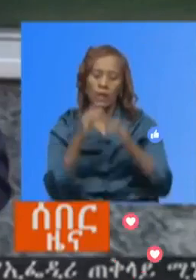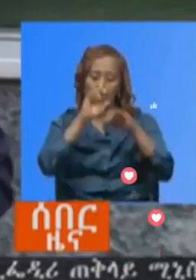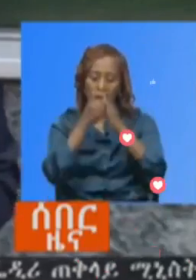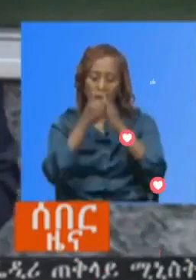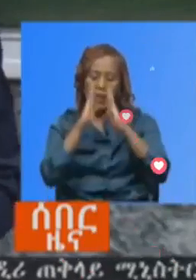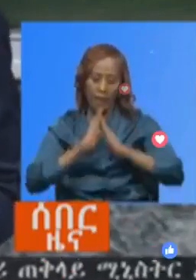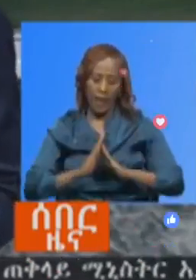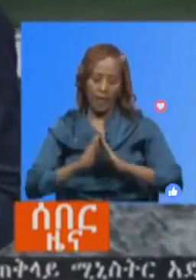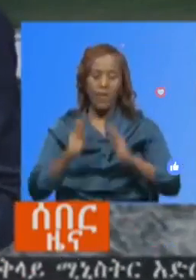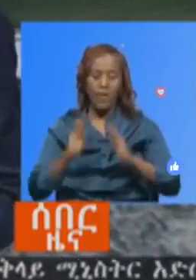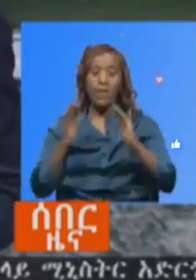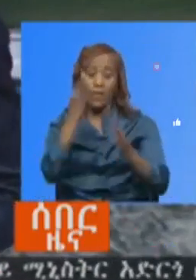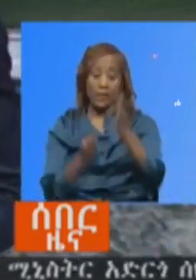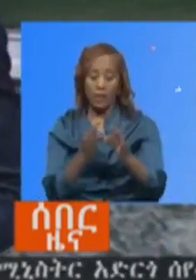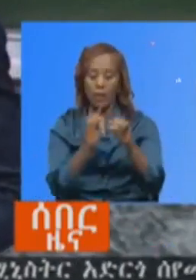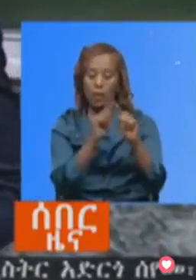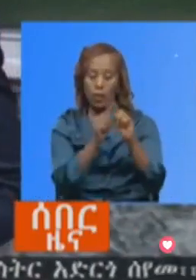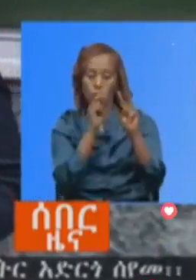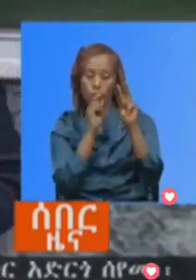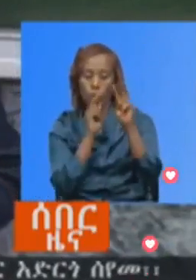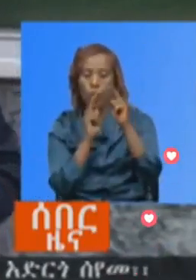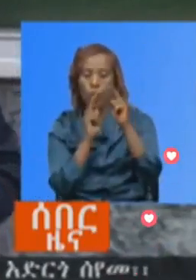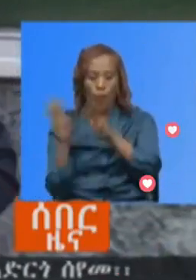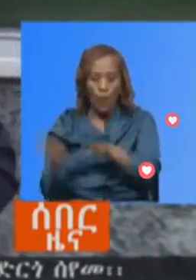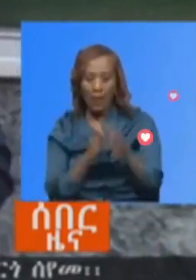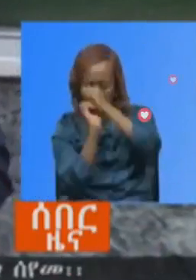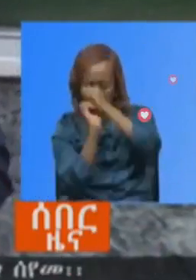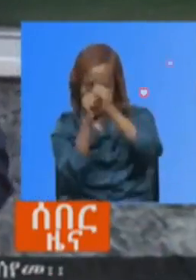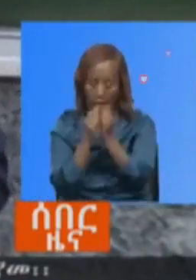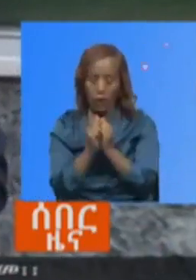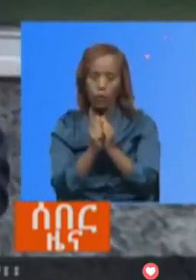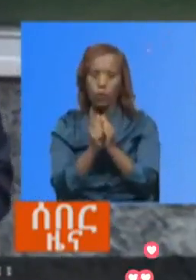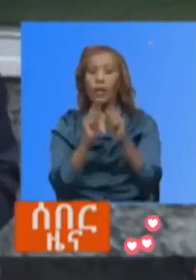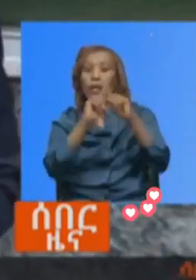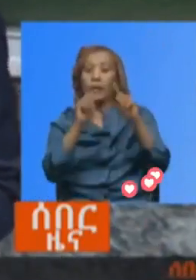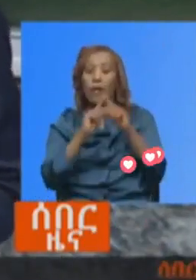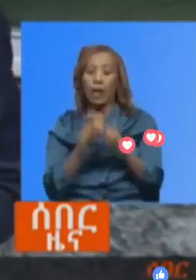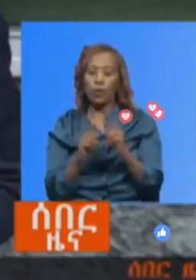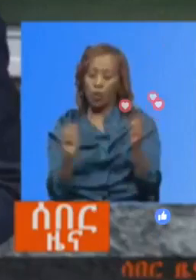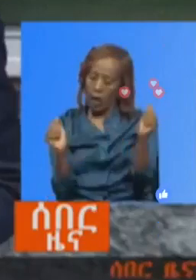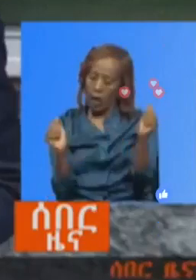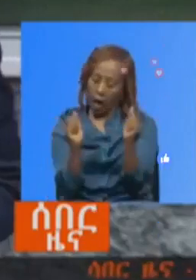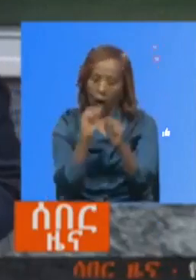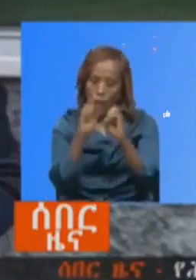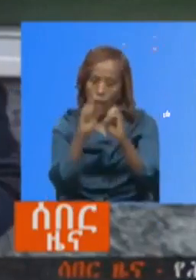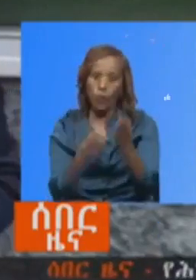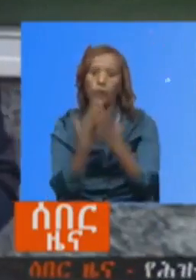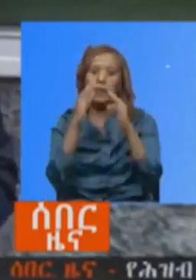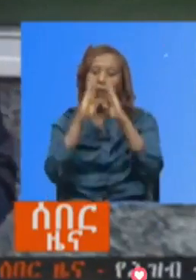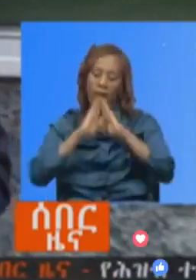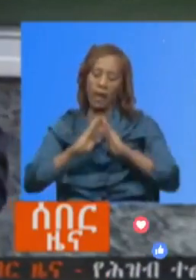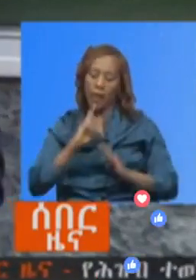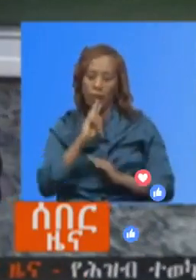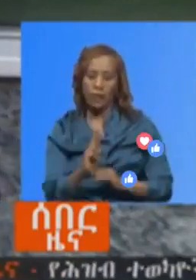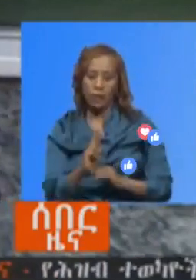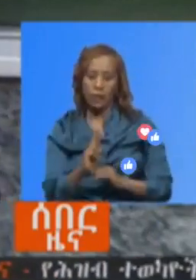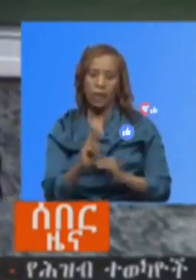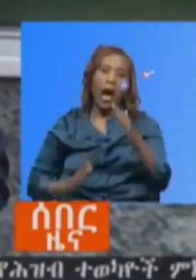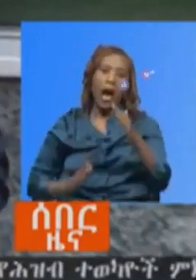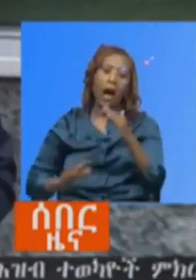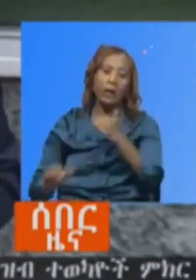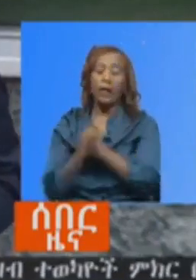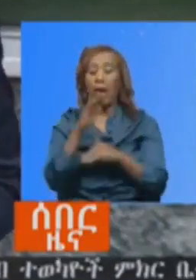ፍትህ በልዩ ልዩ መንገድ የምትታገሉ የተፎካካሪ ፓርቲ መሪዎች አብሮነታችንንና ሰላማችንን አደጋ ላይ